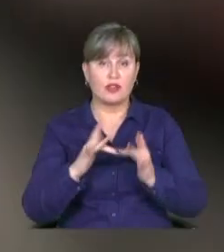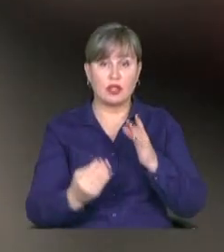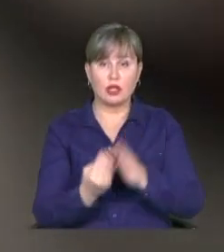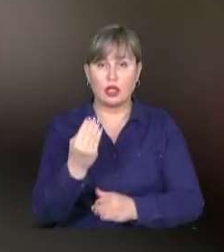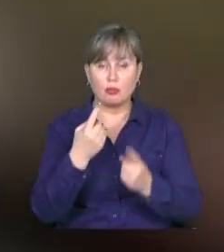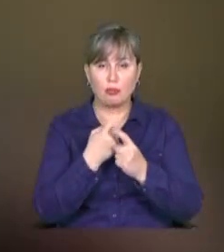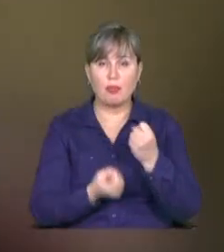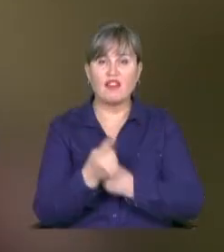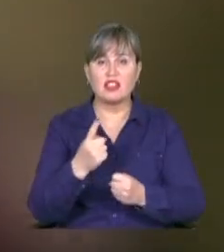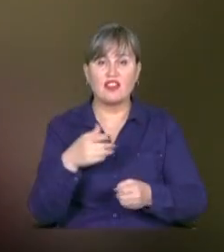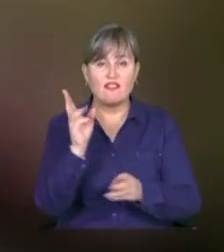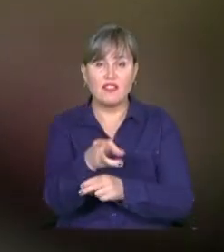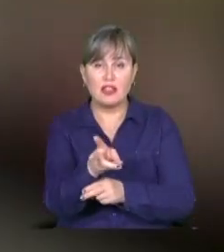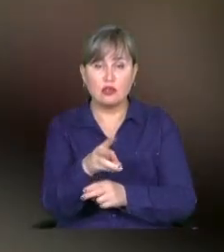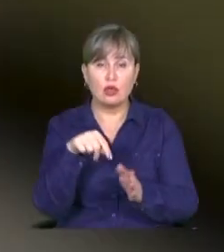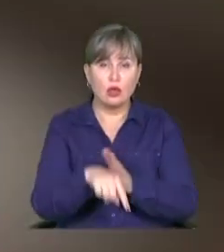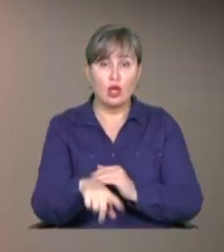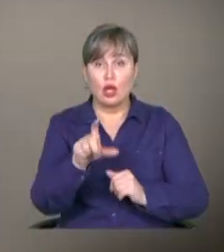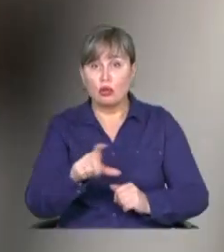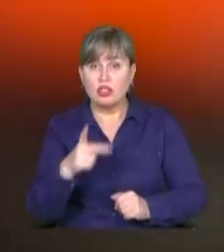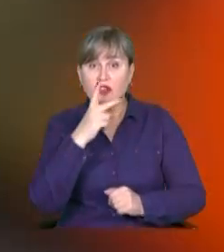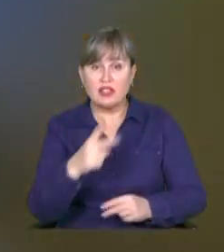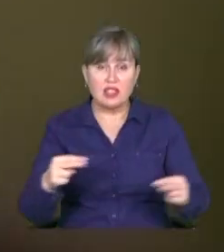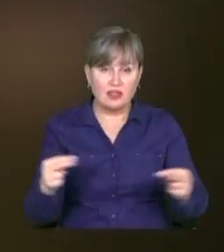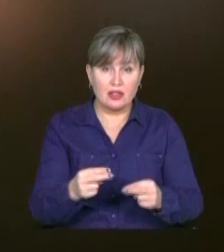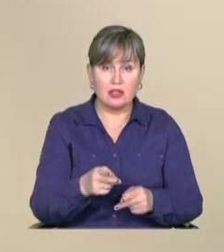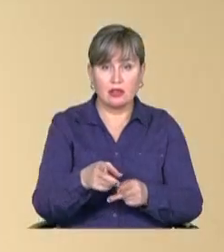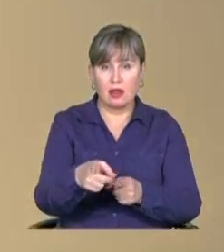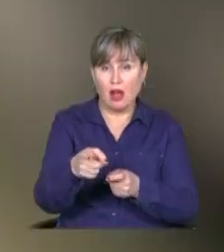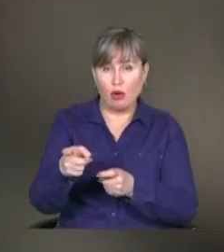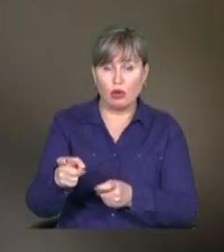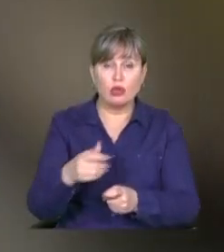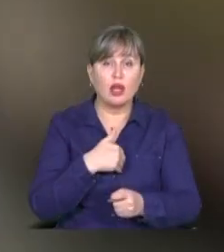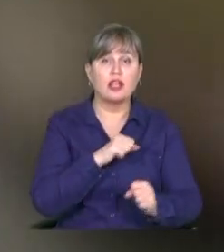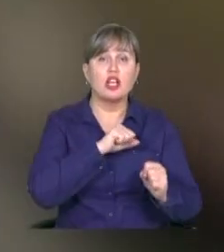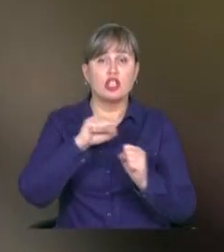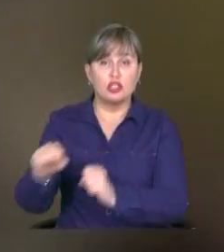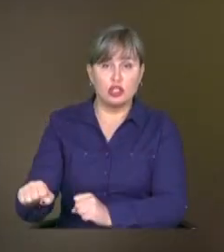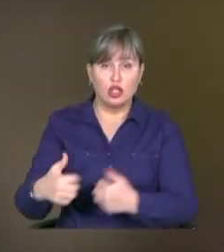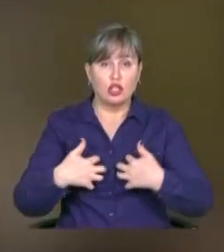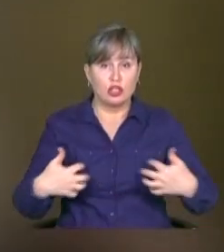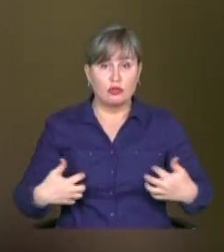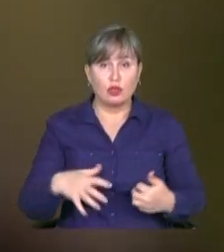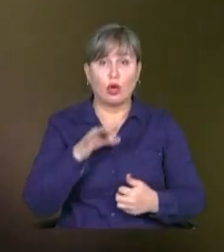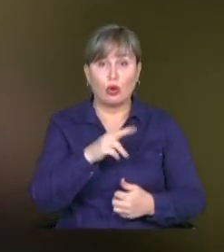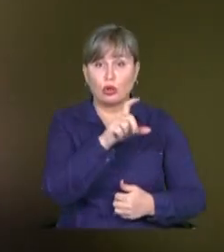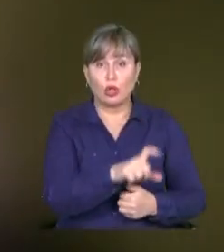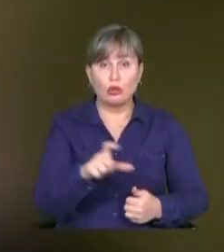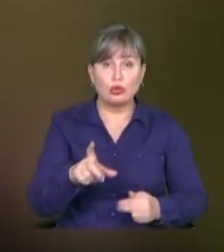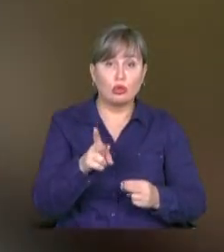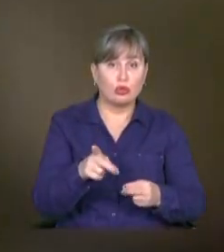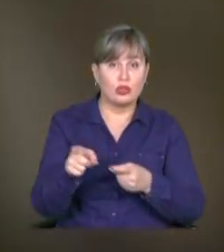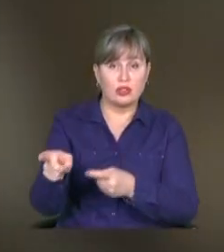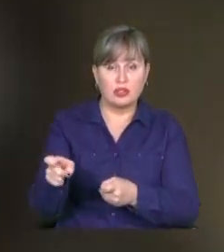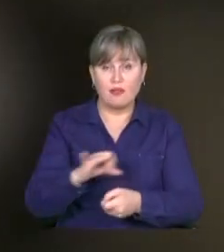видео. Местные жители, став невольными свидетелями охоты, попытались защитить животных от сотрудников коммунального предприятия.